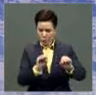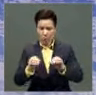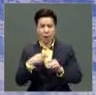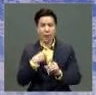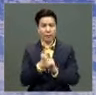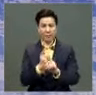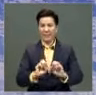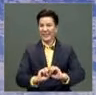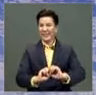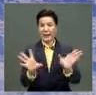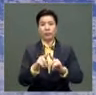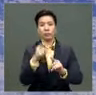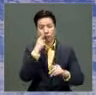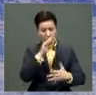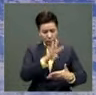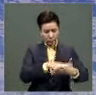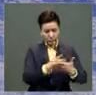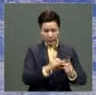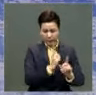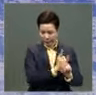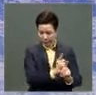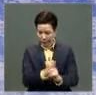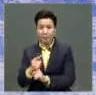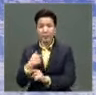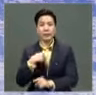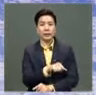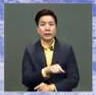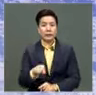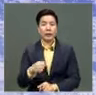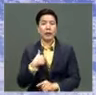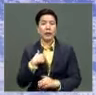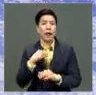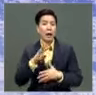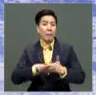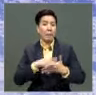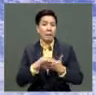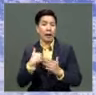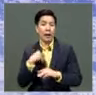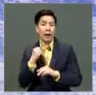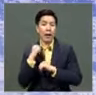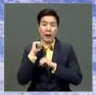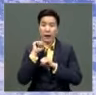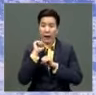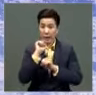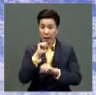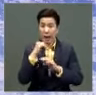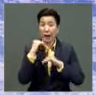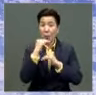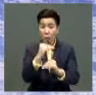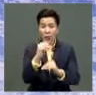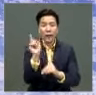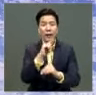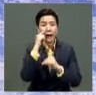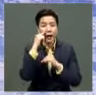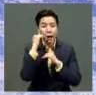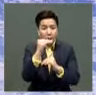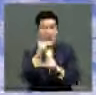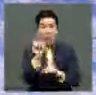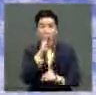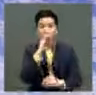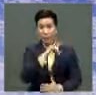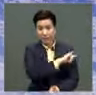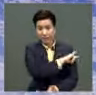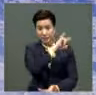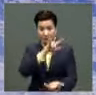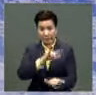าจักรชัดเจนนะครับซึ่งตรงนี้มีข้อกำหนดก็คือในข้อมาตรการการ เข้าม